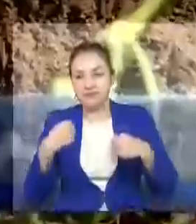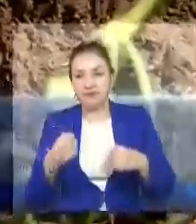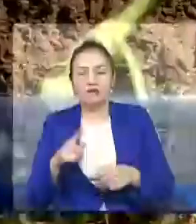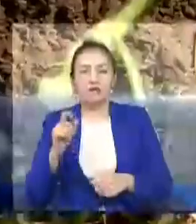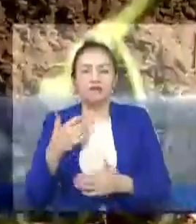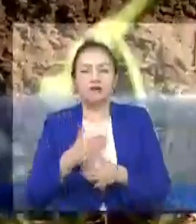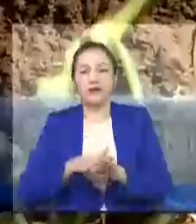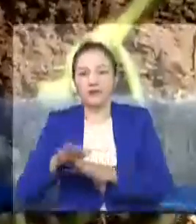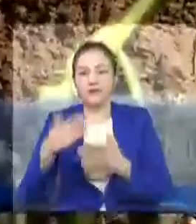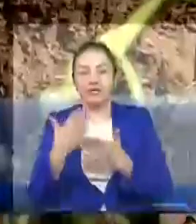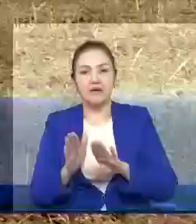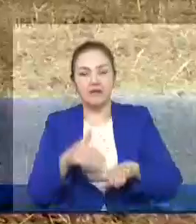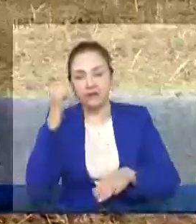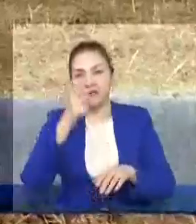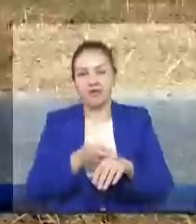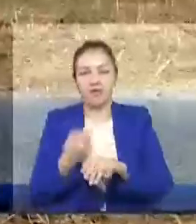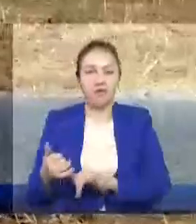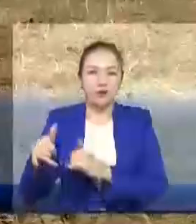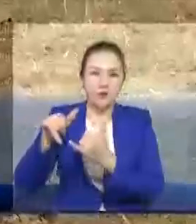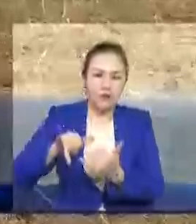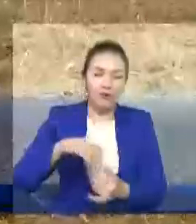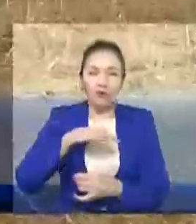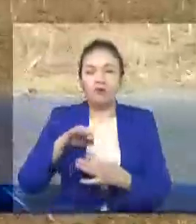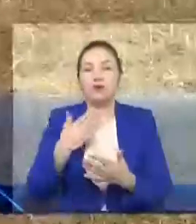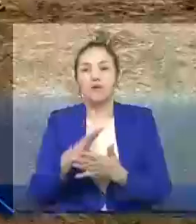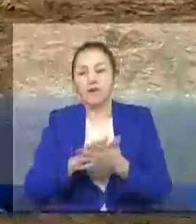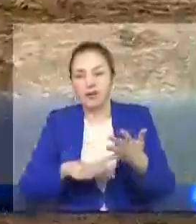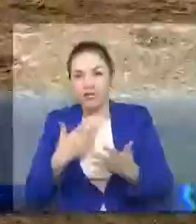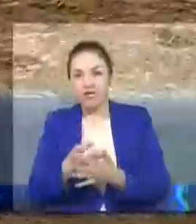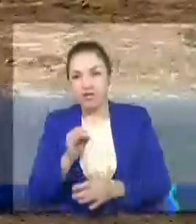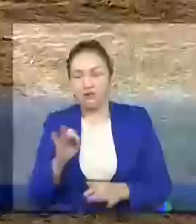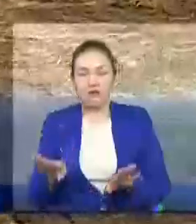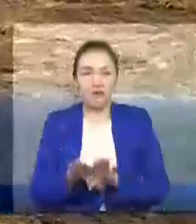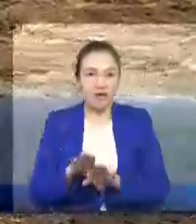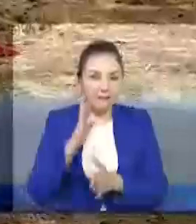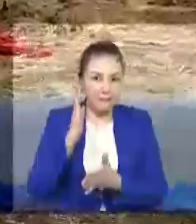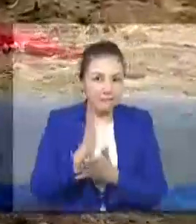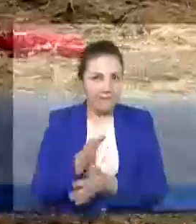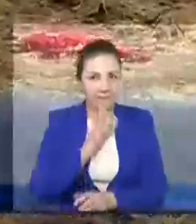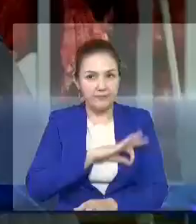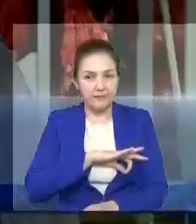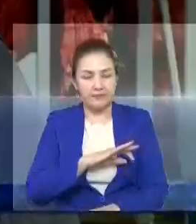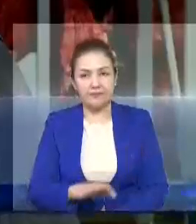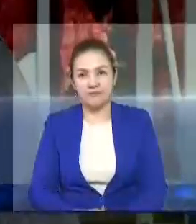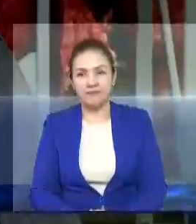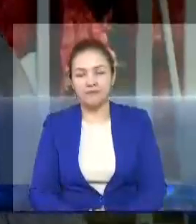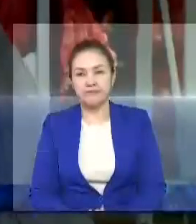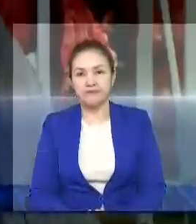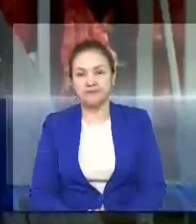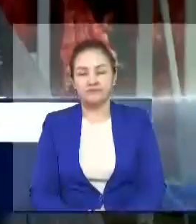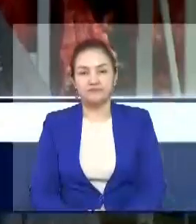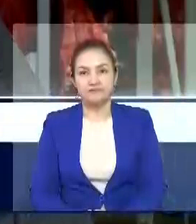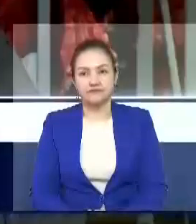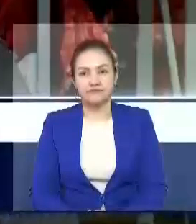жүзеге асырылады. Өткен жылы картопты суаруда үзіліс болған жоқ. Шаруашылықта агротехникалық әдістер сәтті қолданылуда. В этом году мы уже